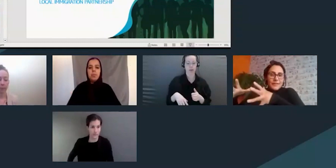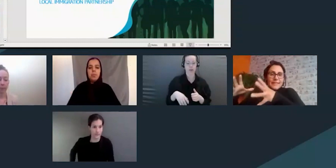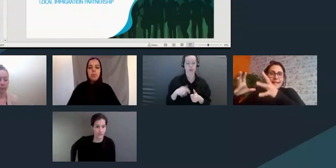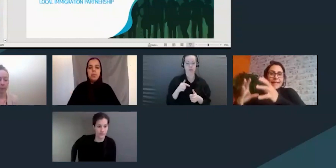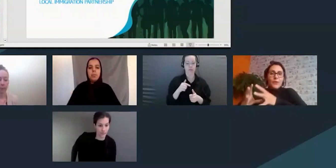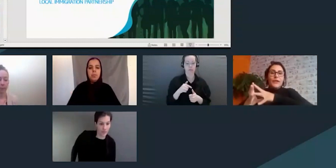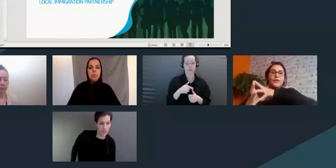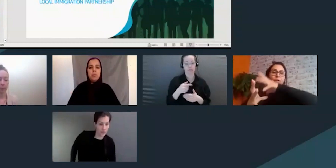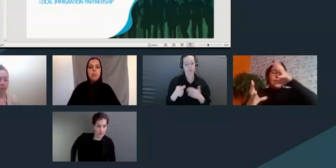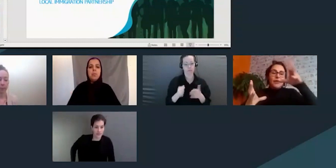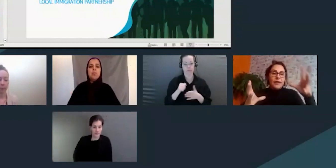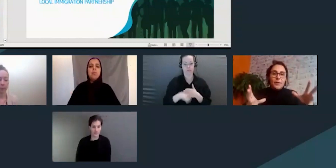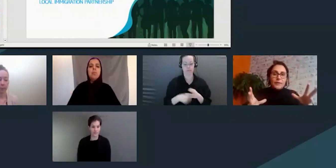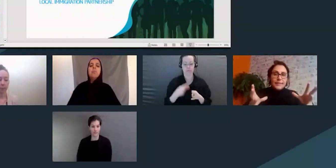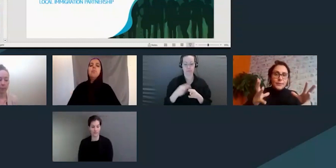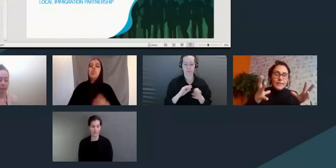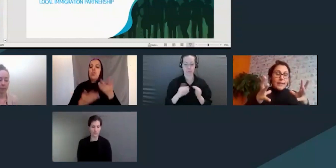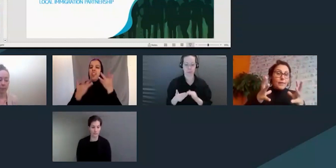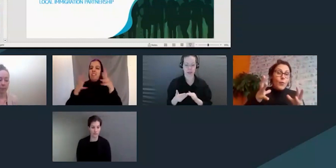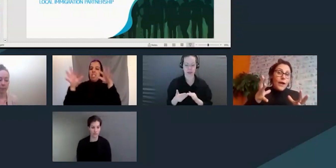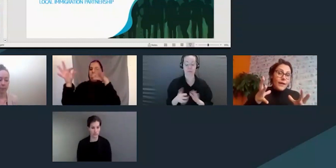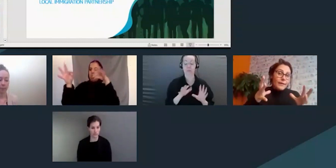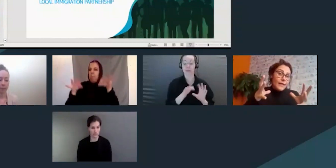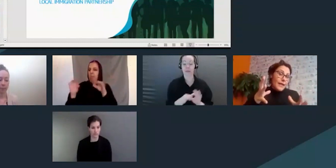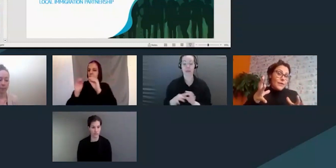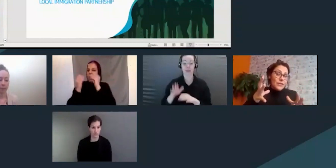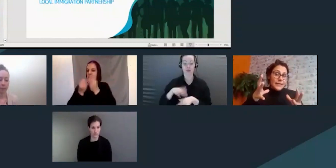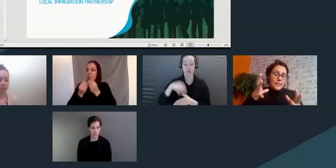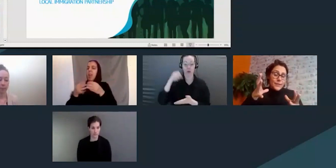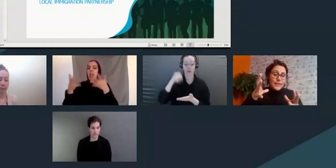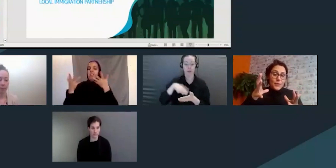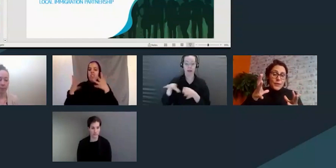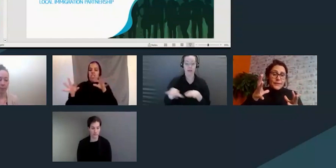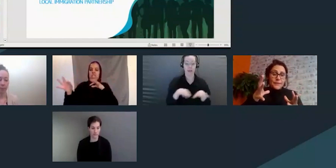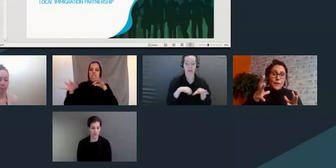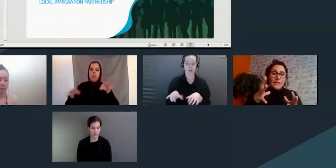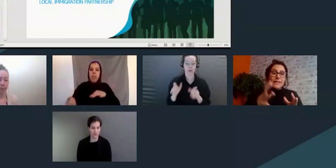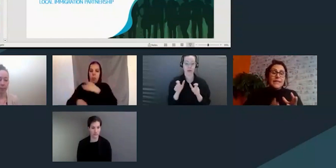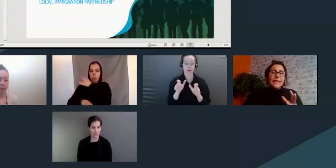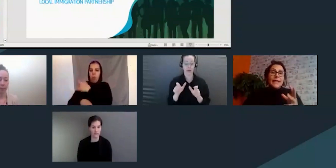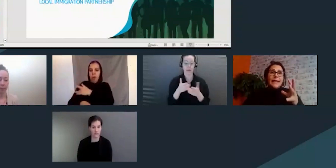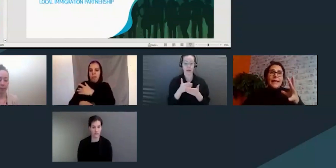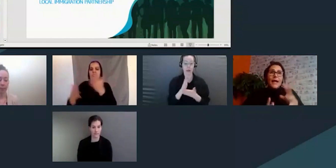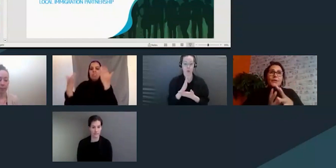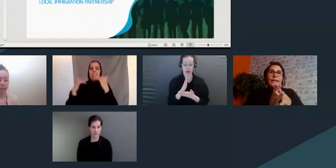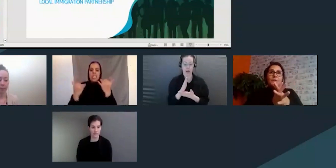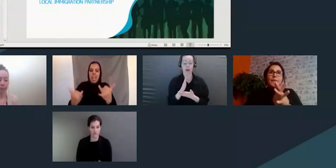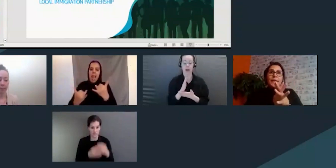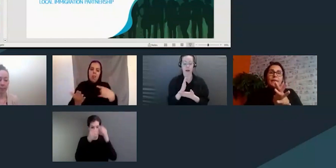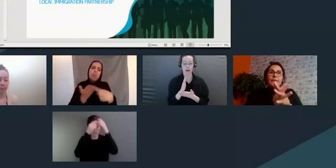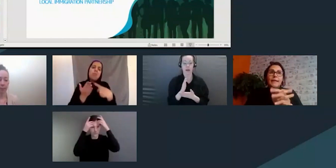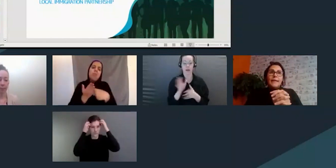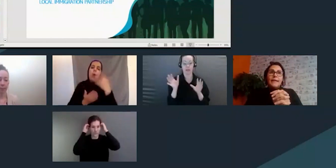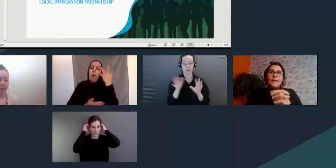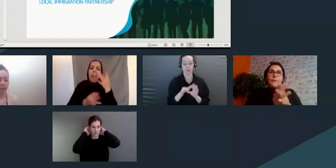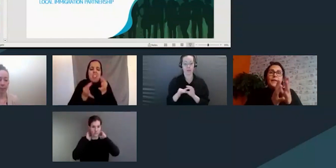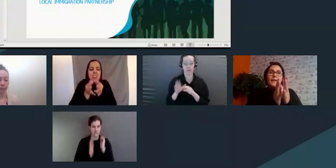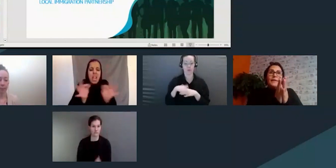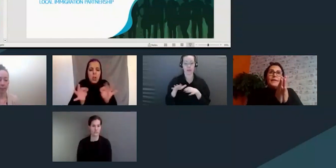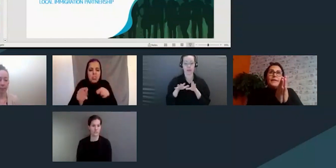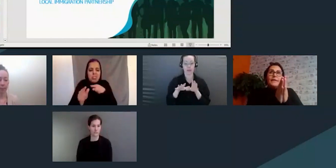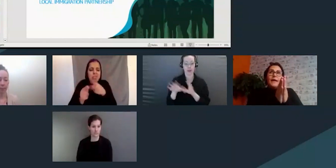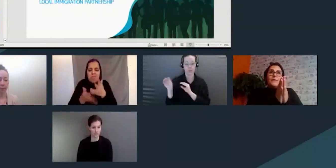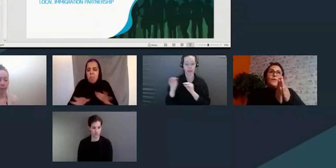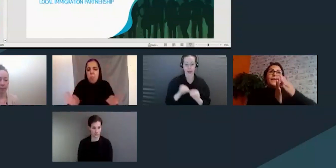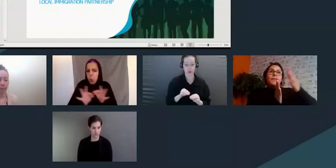On va parler de la province, on va parler de pourquoi la langue est tellement importante pour nous et comment cela peut